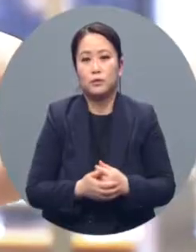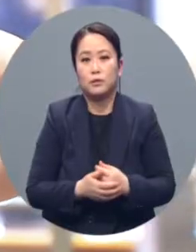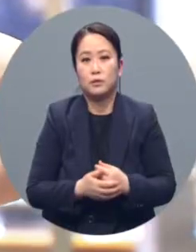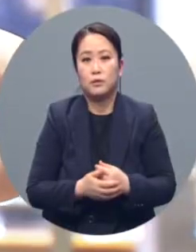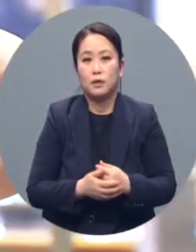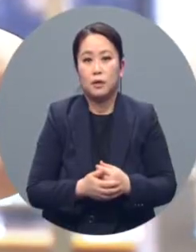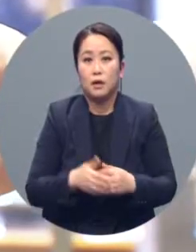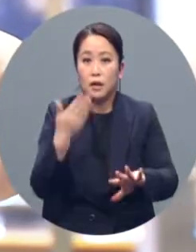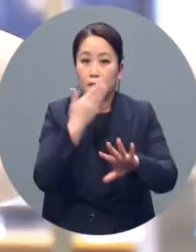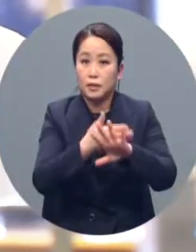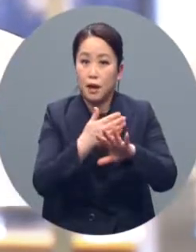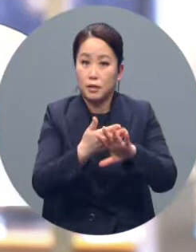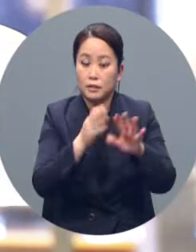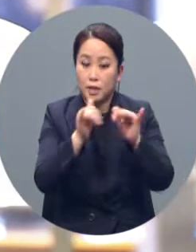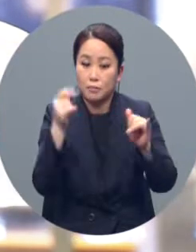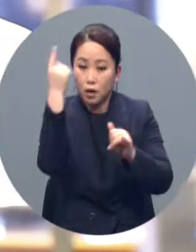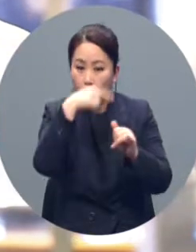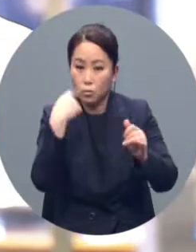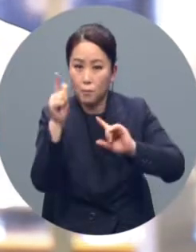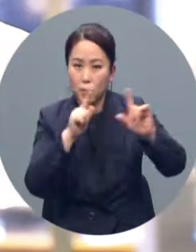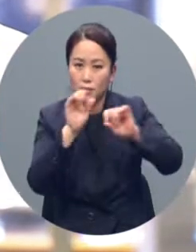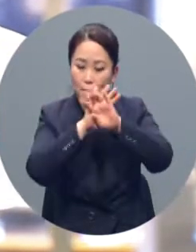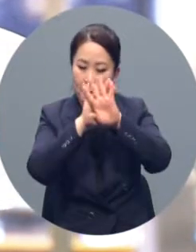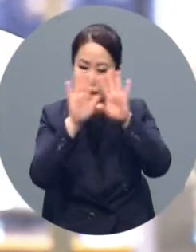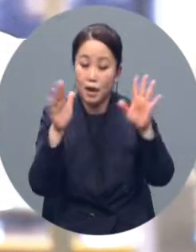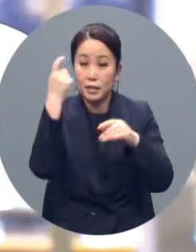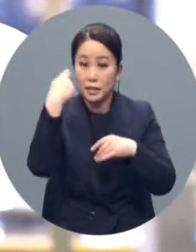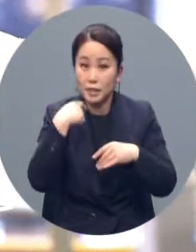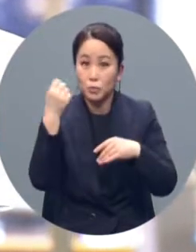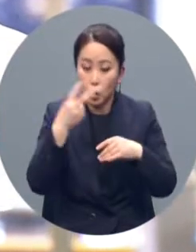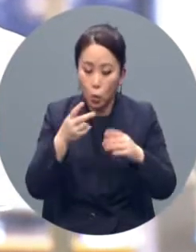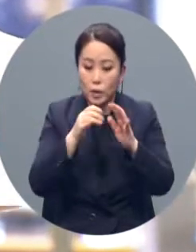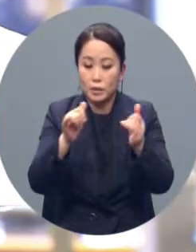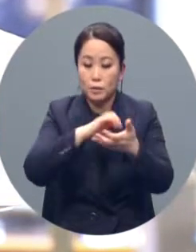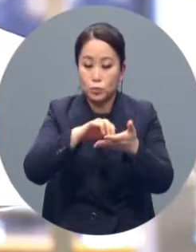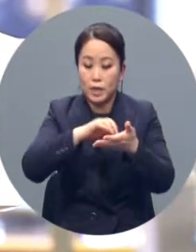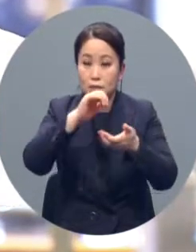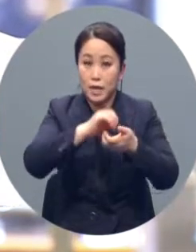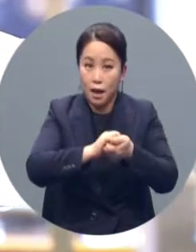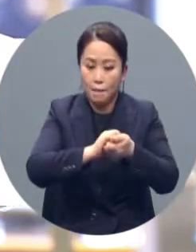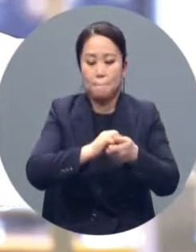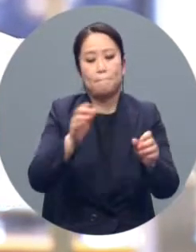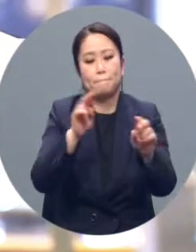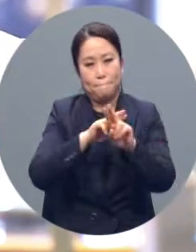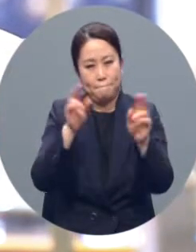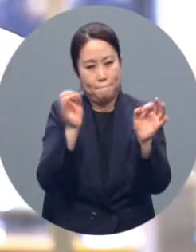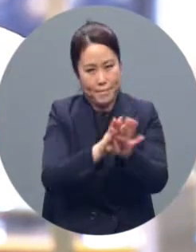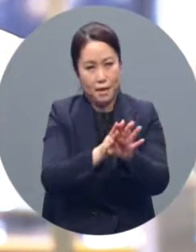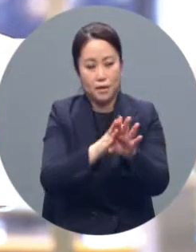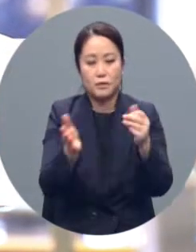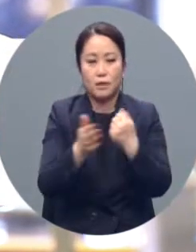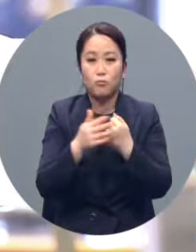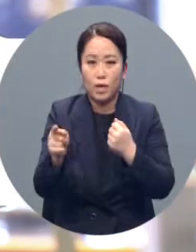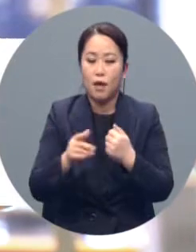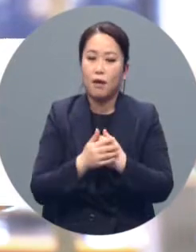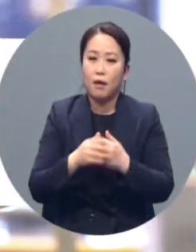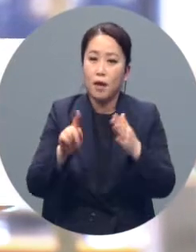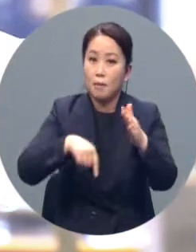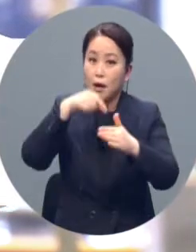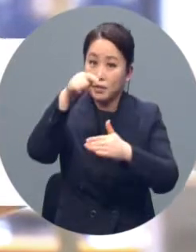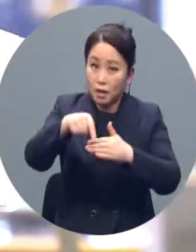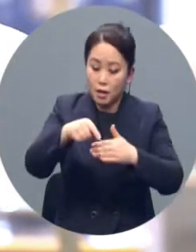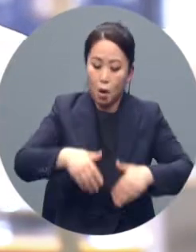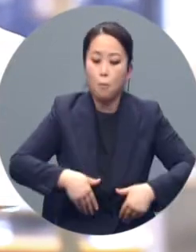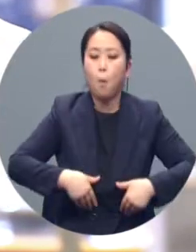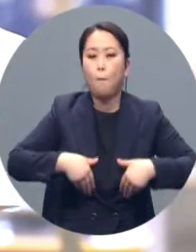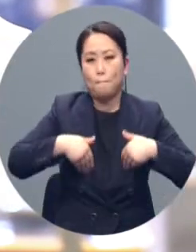사람들도 이렇게 표정도 더 밝아진 것 같고 이제 뭐 인원 제한도 풀리고 이러니까 바깥에서 이제는 이 지금 계절도